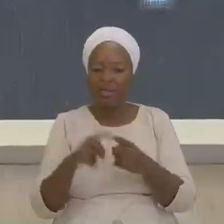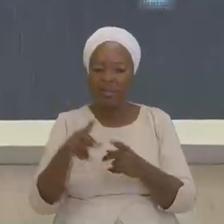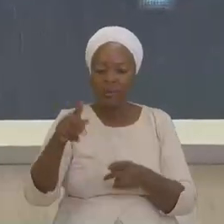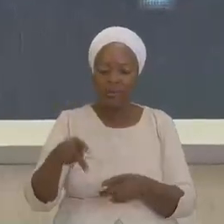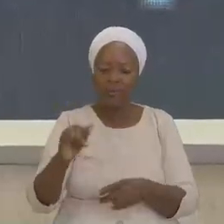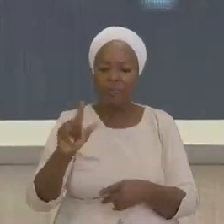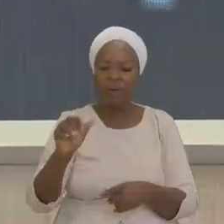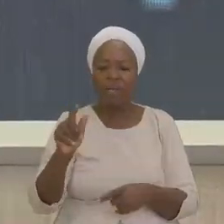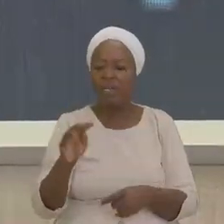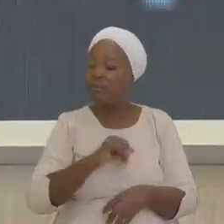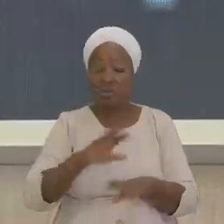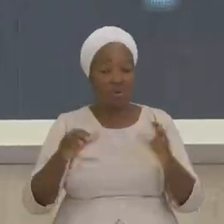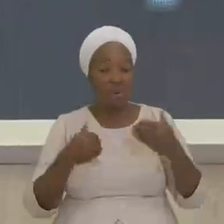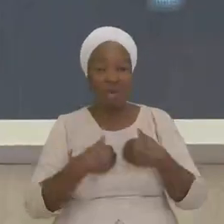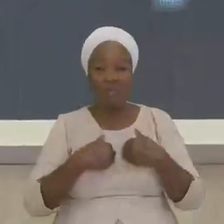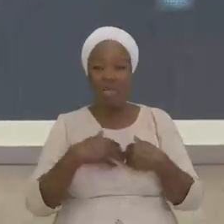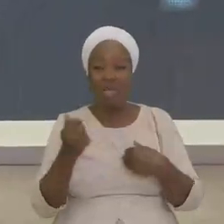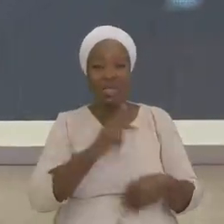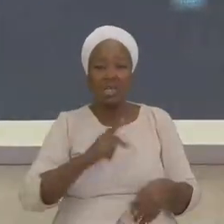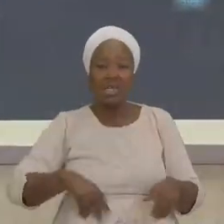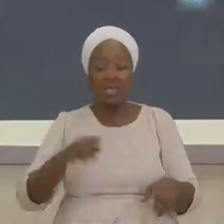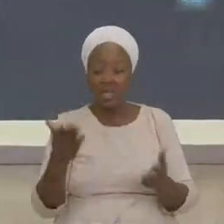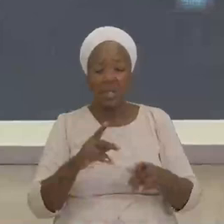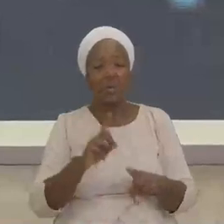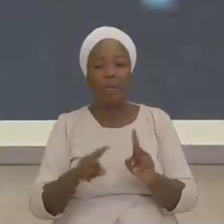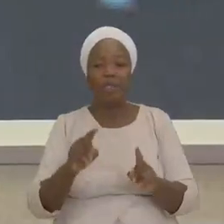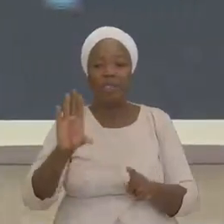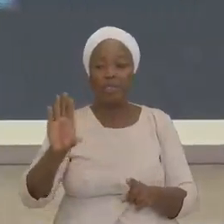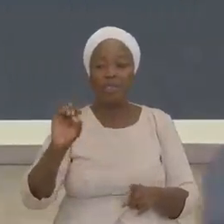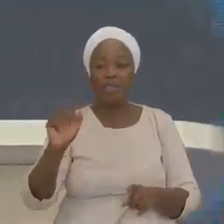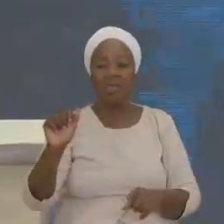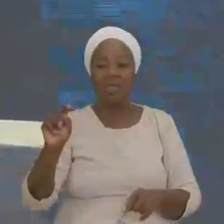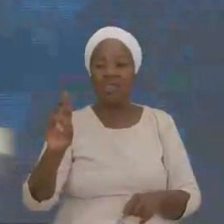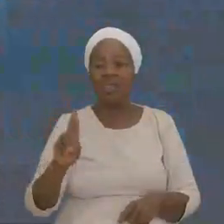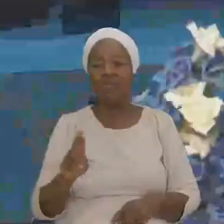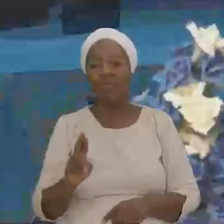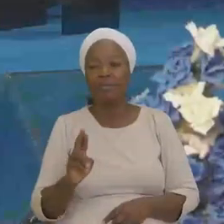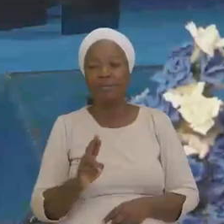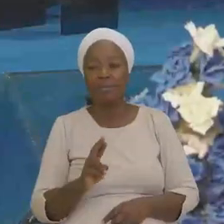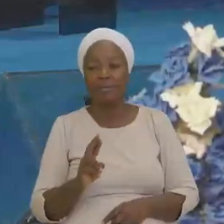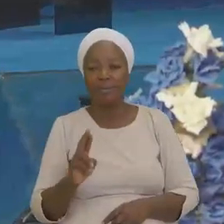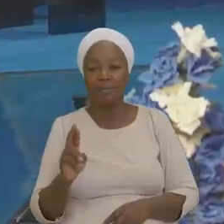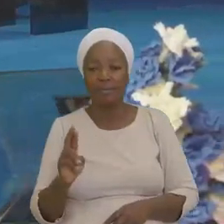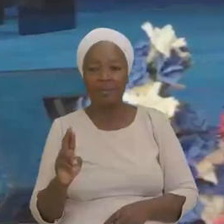Plusieurs de ces gens ont dit à Pilate, nous n'avons aucun roi.